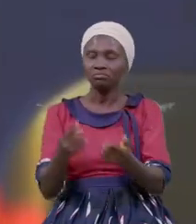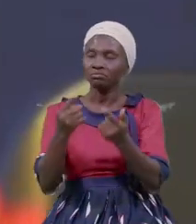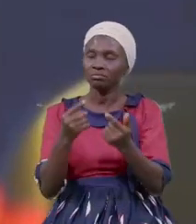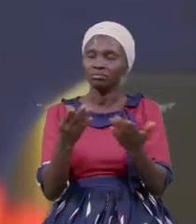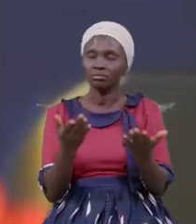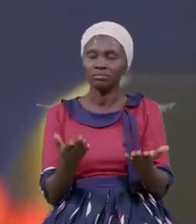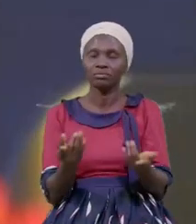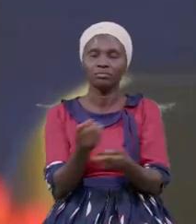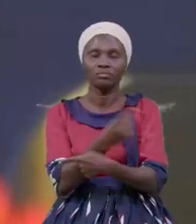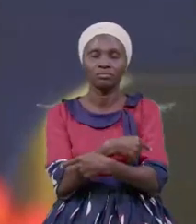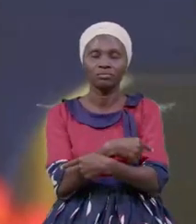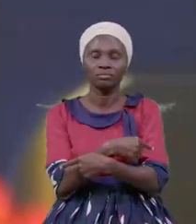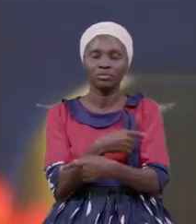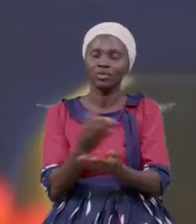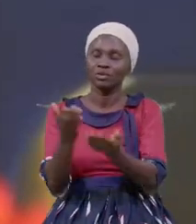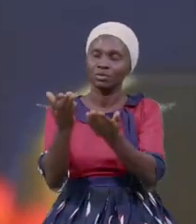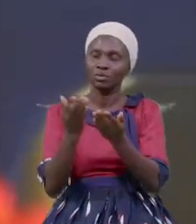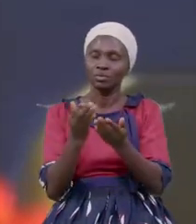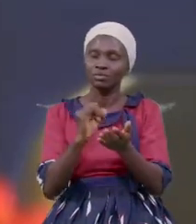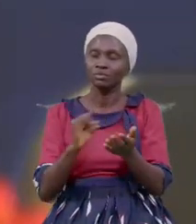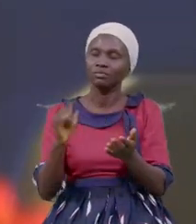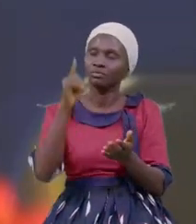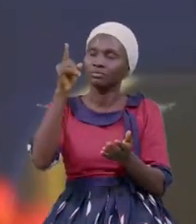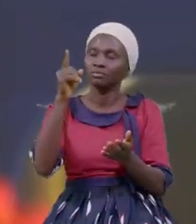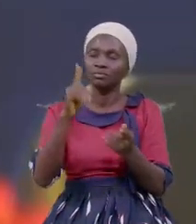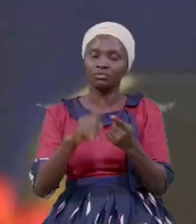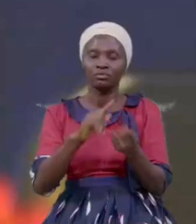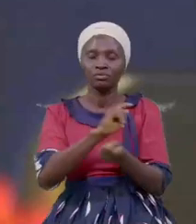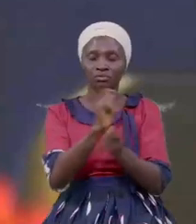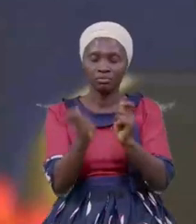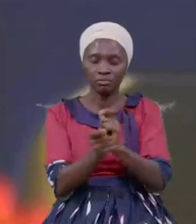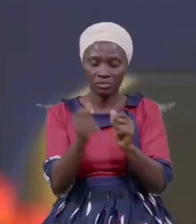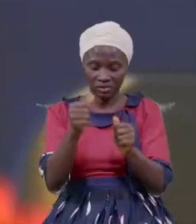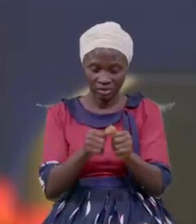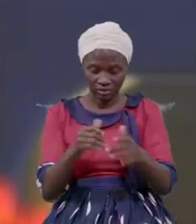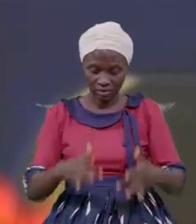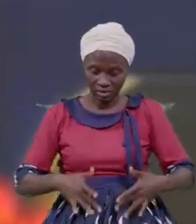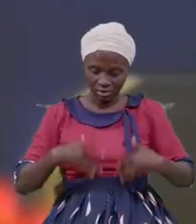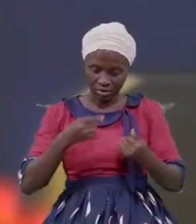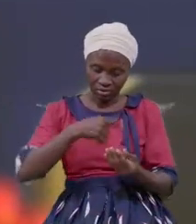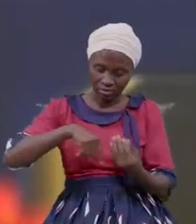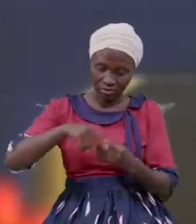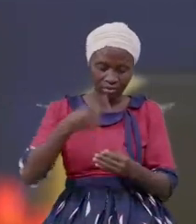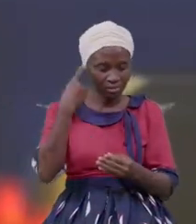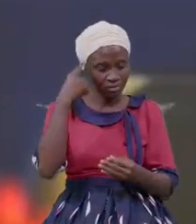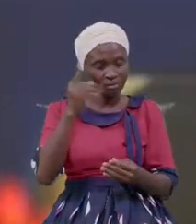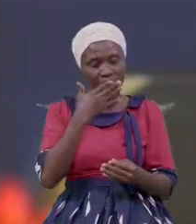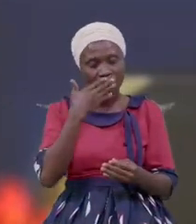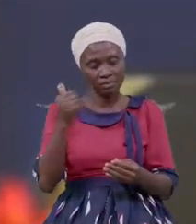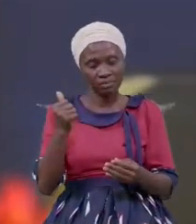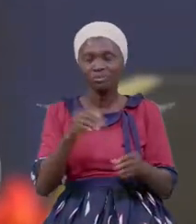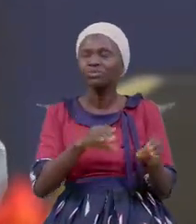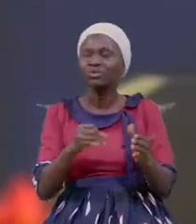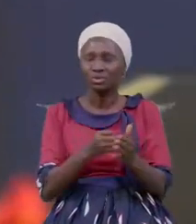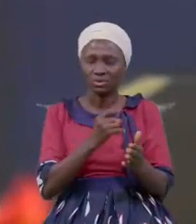venons en ce jour voulant que tu forme toute personne pour le mieux